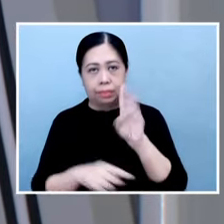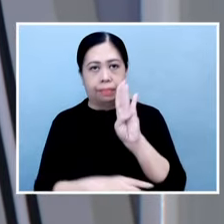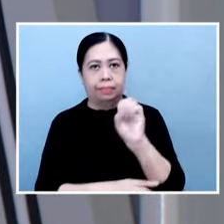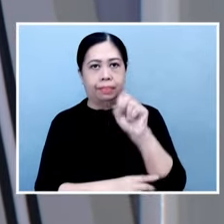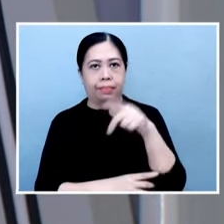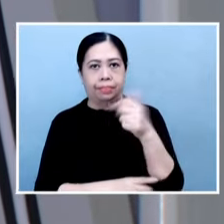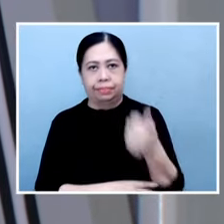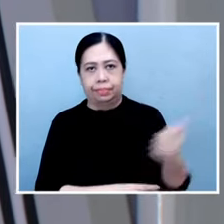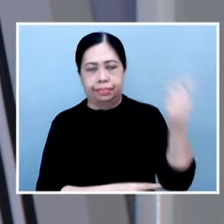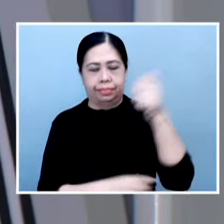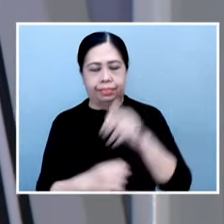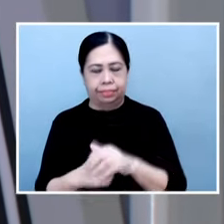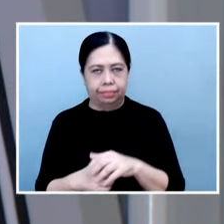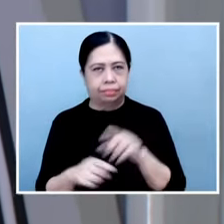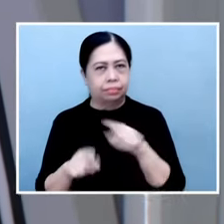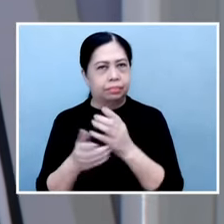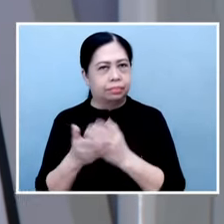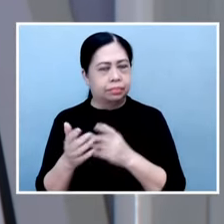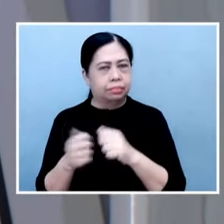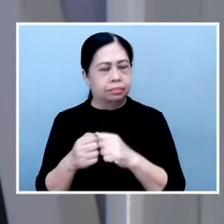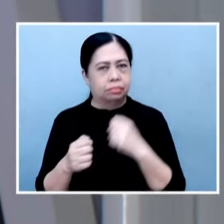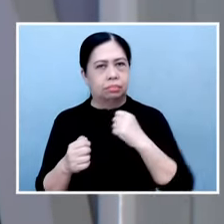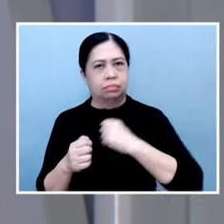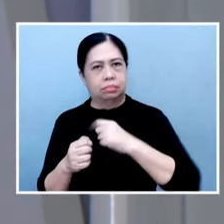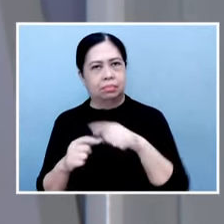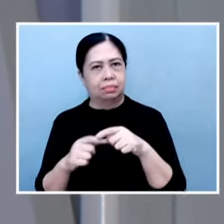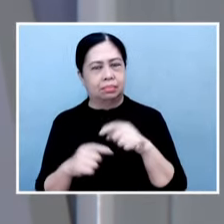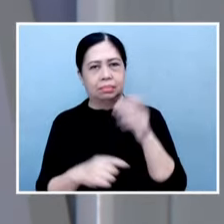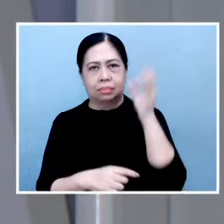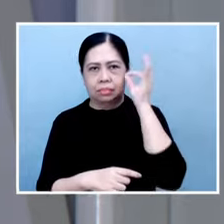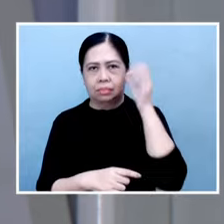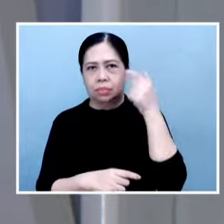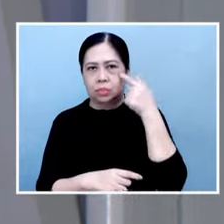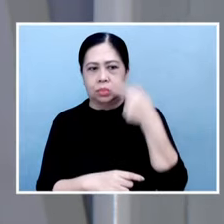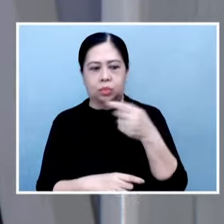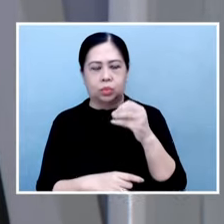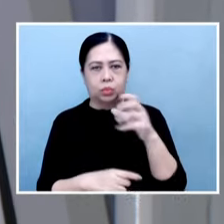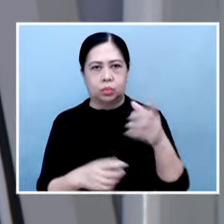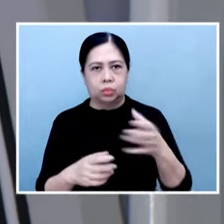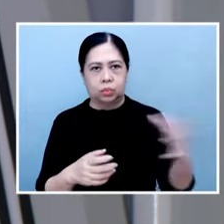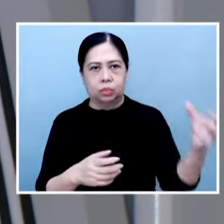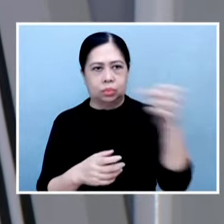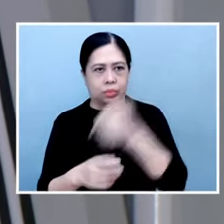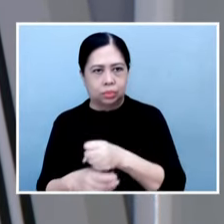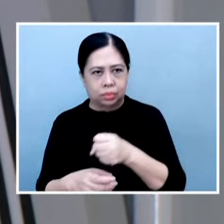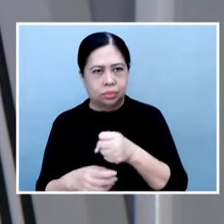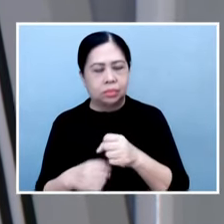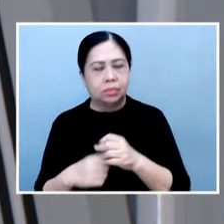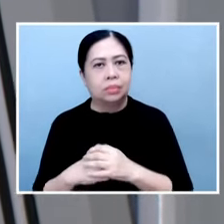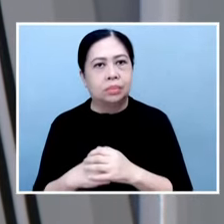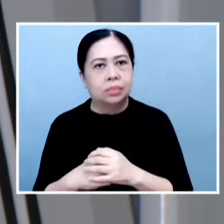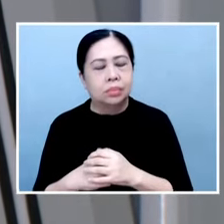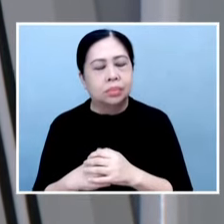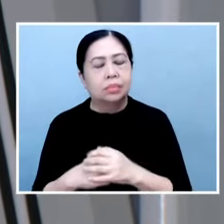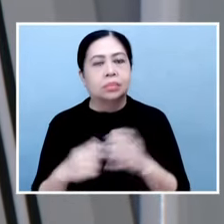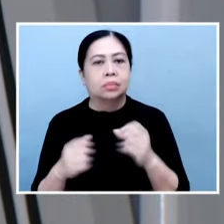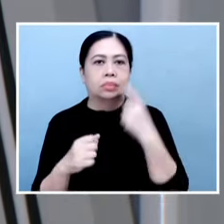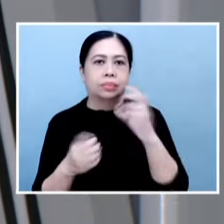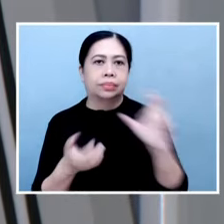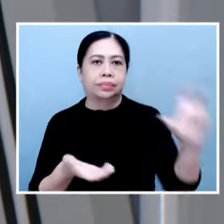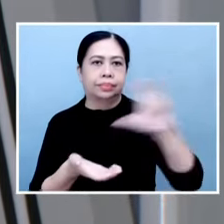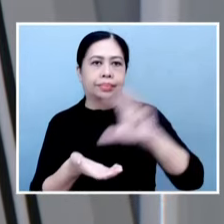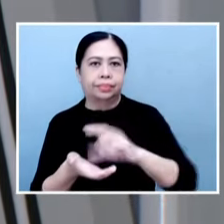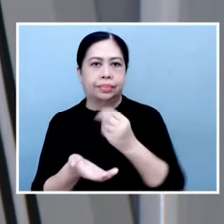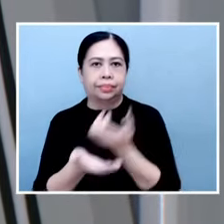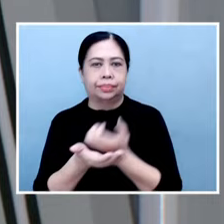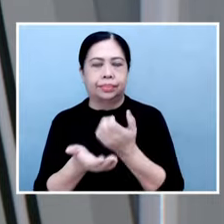ang negosyante at presidential adviser na si Frederick Go bilang Special Assistant to the President for Investment and